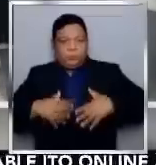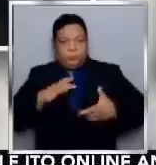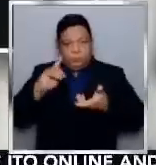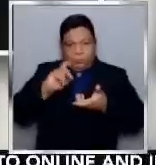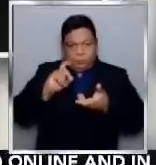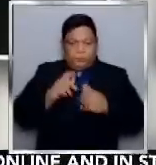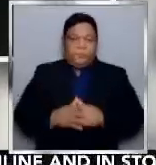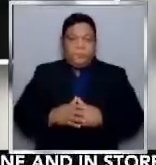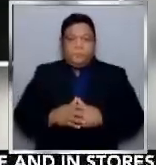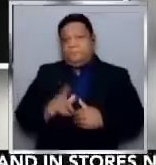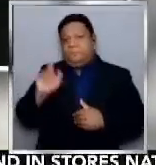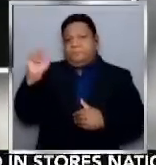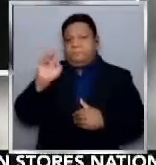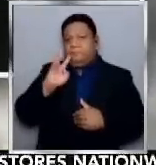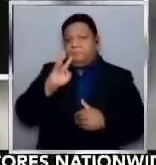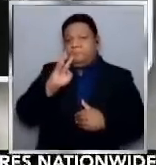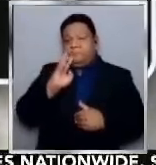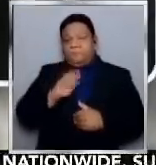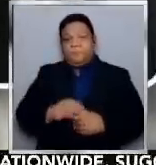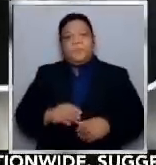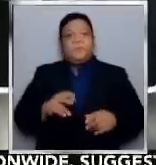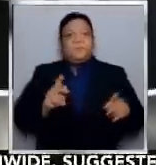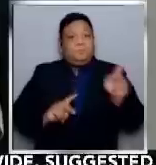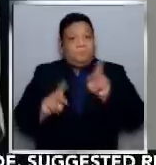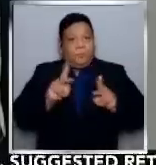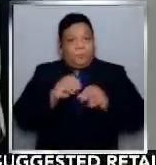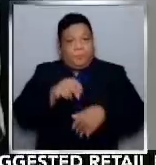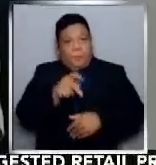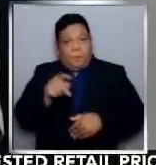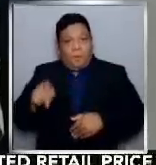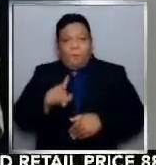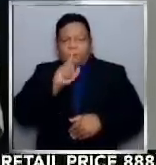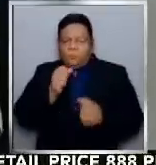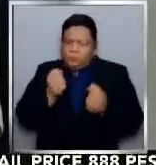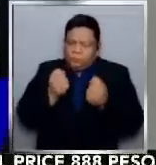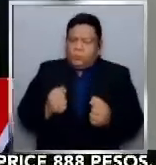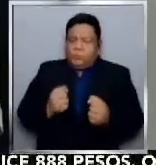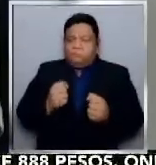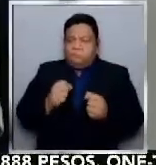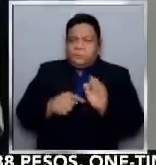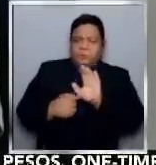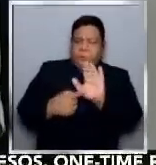evident. And through that imagery, dun po namin sinanel